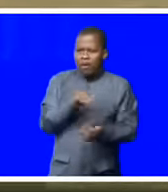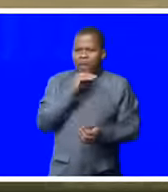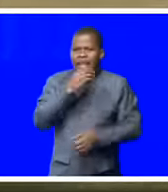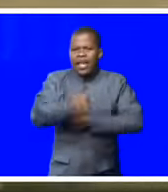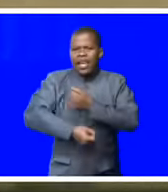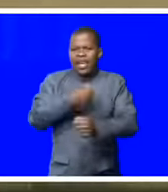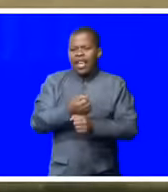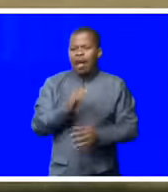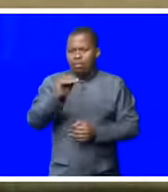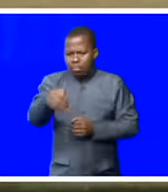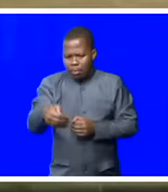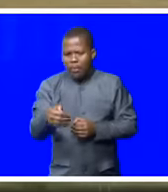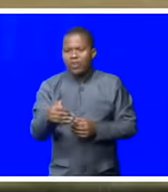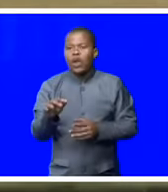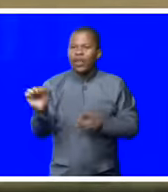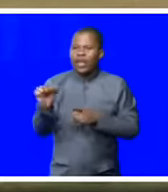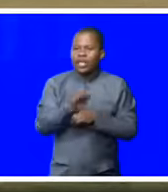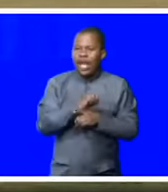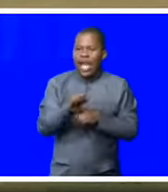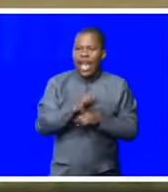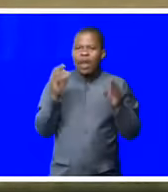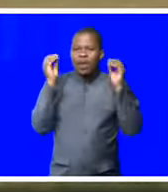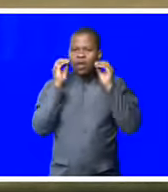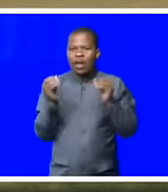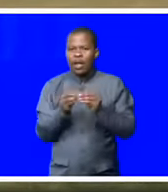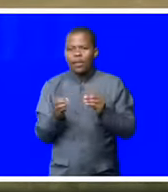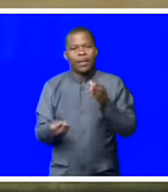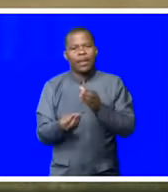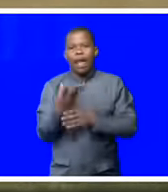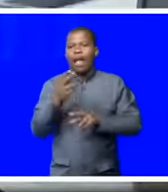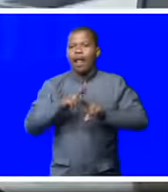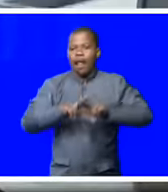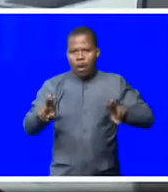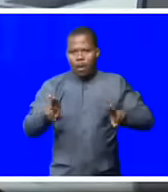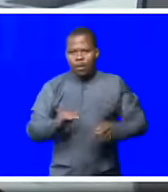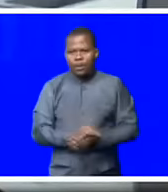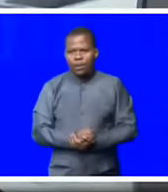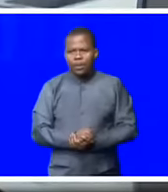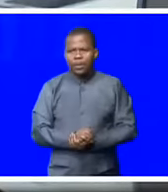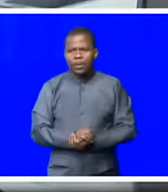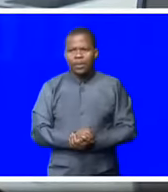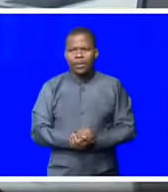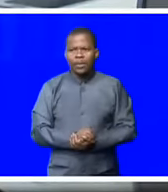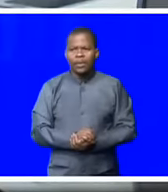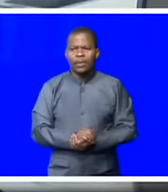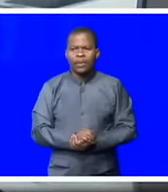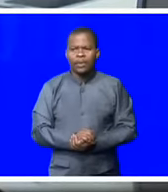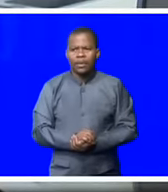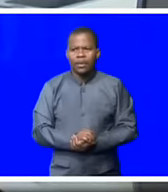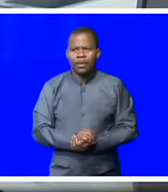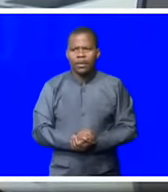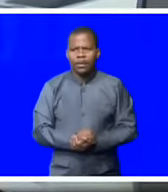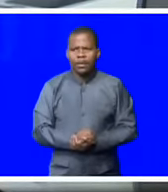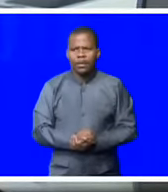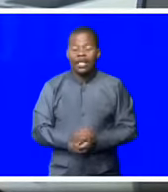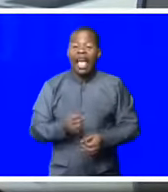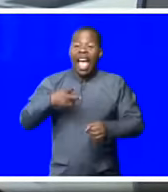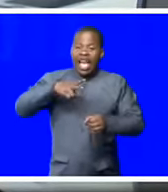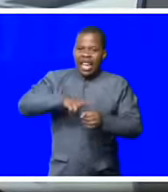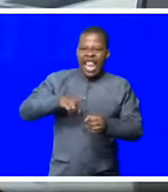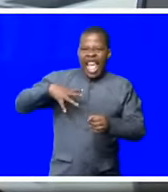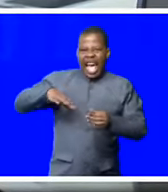ukucala ukuceceshwa bodokotela kusukela ngabhimbithwane eminyakeni lodako. Kune tinvo la leti